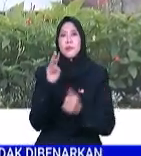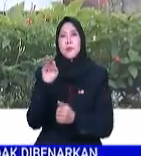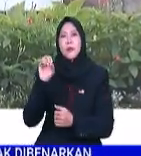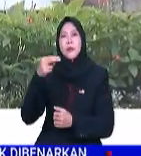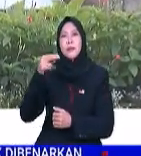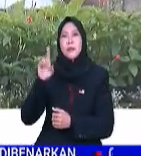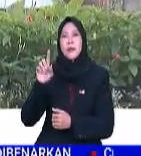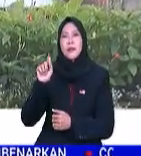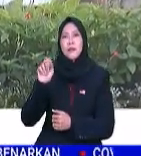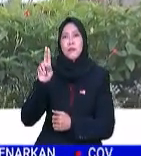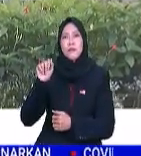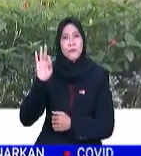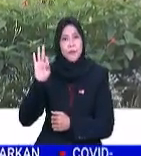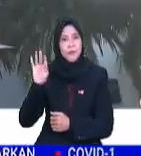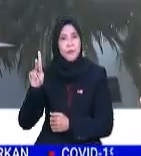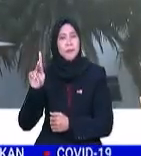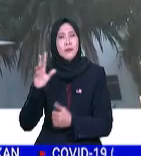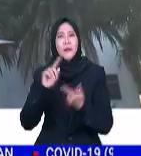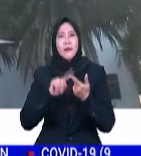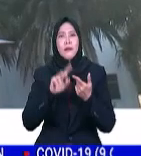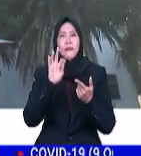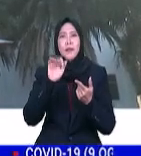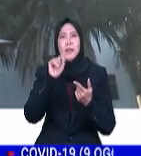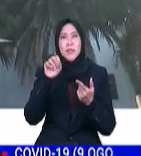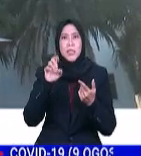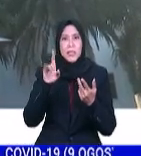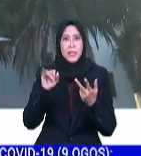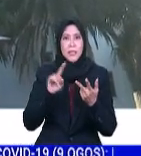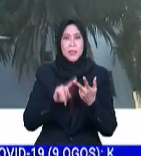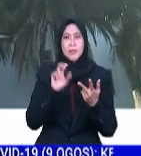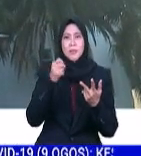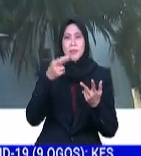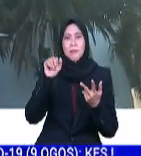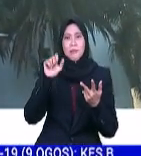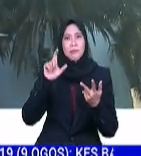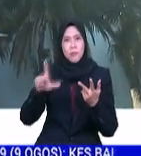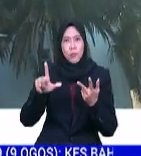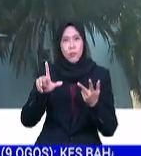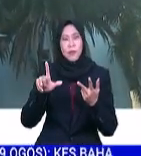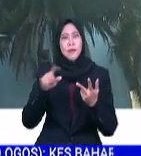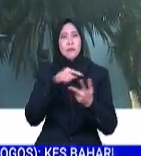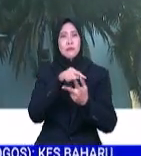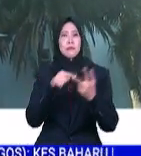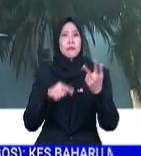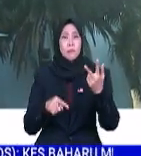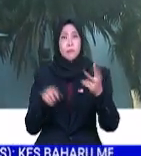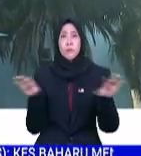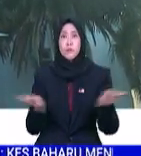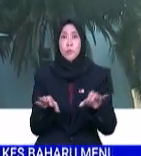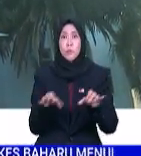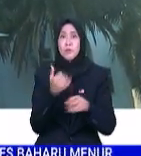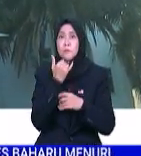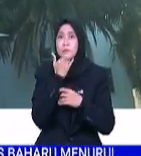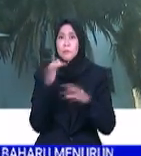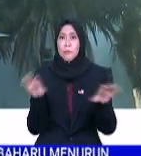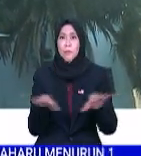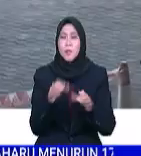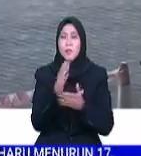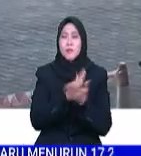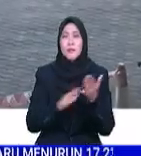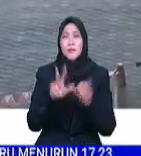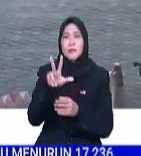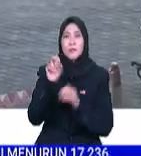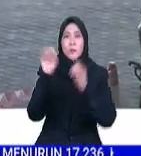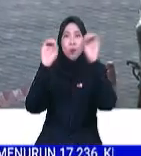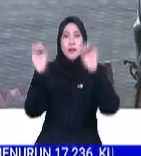Muhammad Taufik Abdul Aziz Muhammad Fadli Nurdin dan Syahrul Nurhana seerhana perbuatan dilakukan di Season